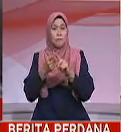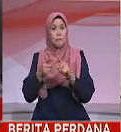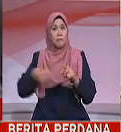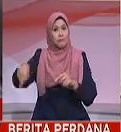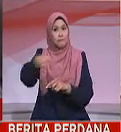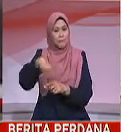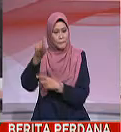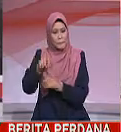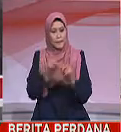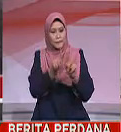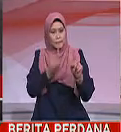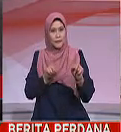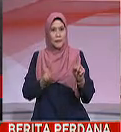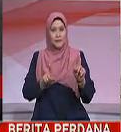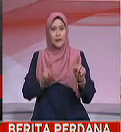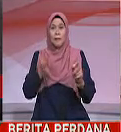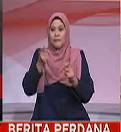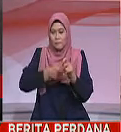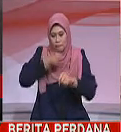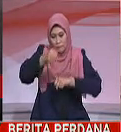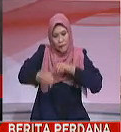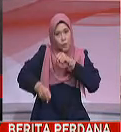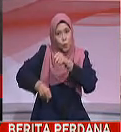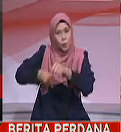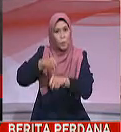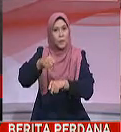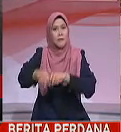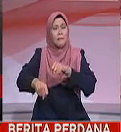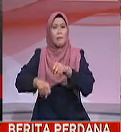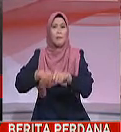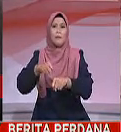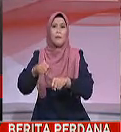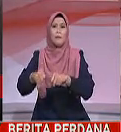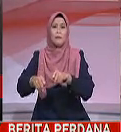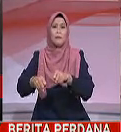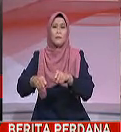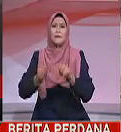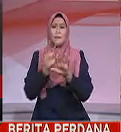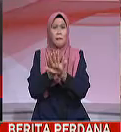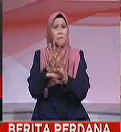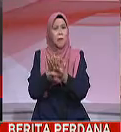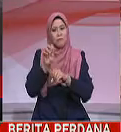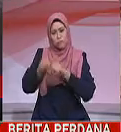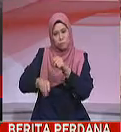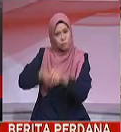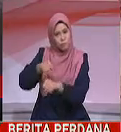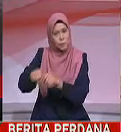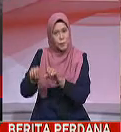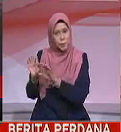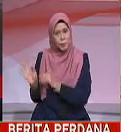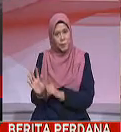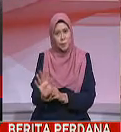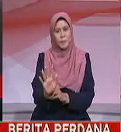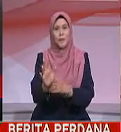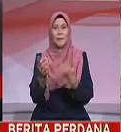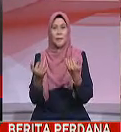penjarakan, and then untuk setiap kali kayuhan, orang kata ride beramai-ramai, kita akan ada